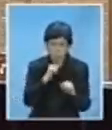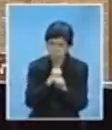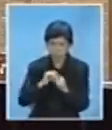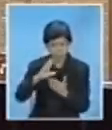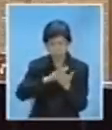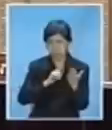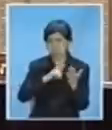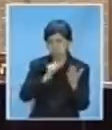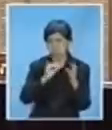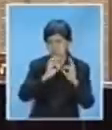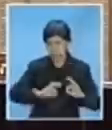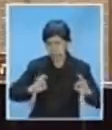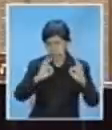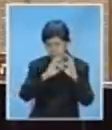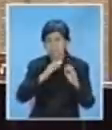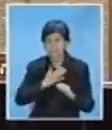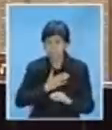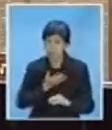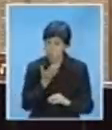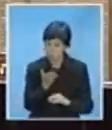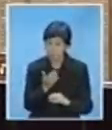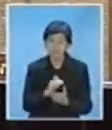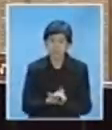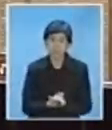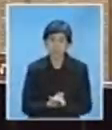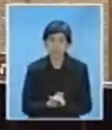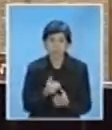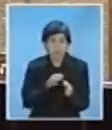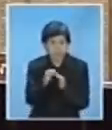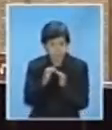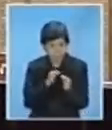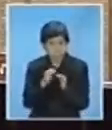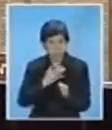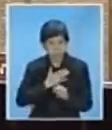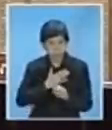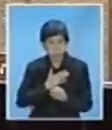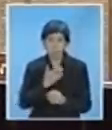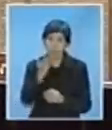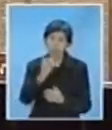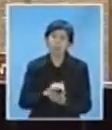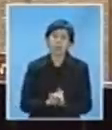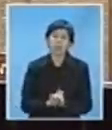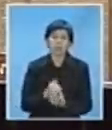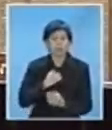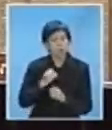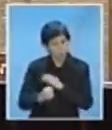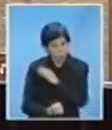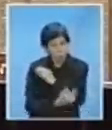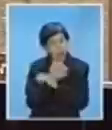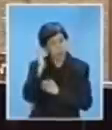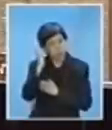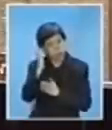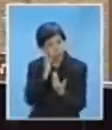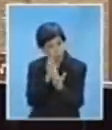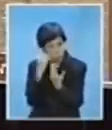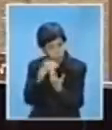ของประเทศเป็นหลักนะครับผมขออนุญาตอย่างนี้เลยนะครับขออนุญาตอธิบายอย่างนี้นะครับคุณอานิกเองเนี่ยผมได้มีโอกาสอภิปรายกับ